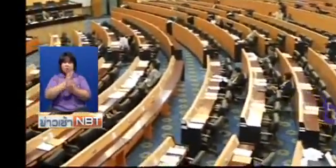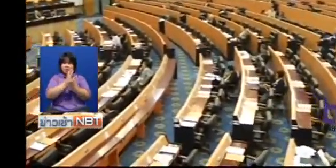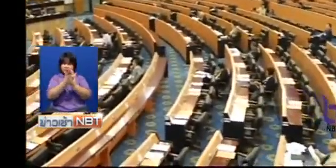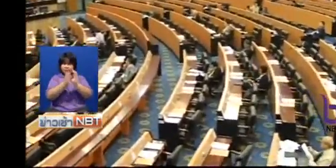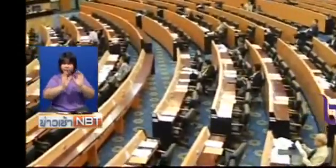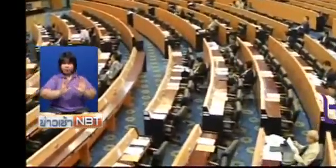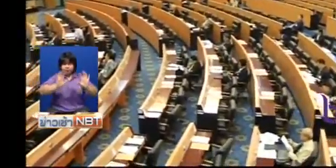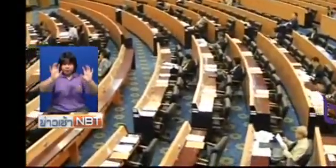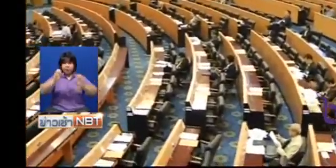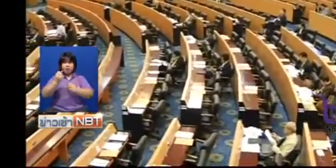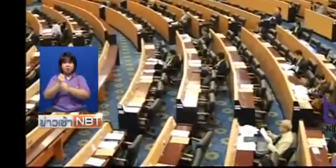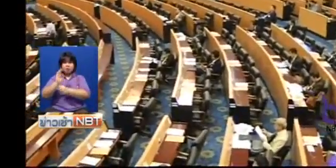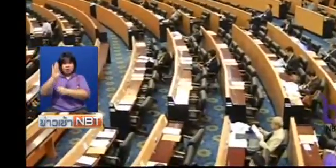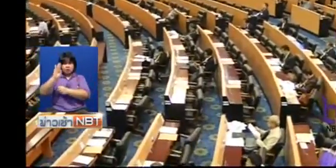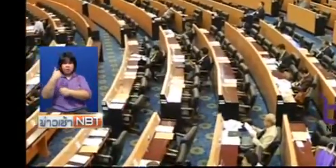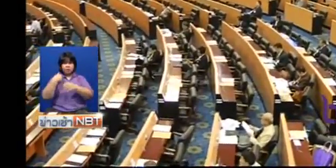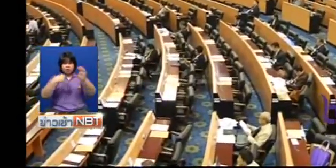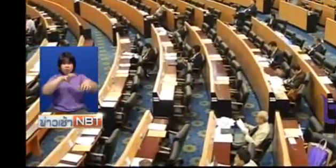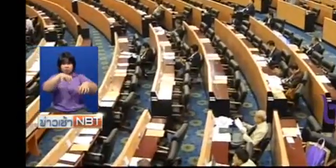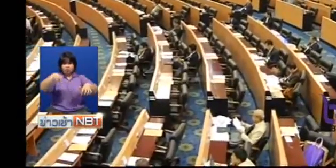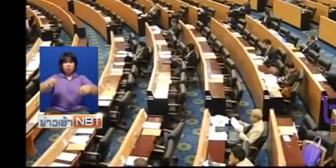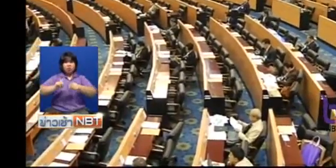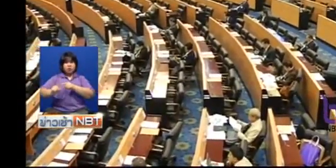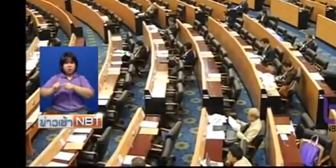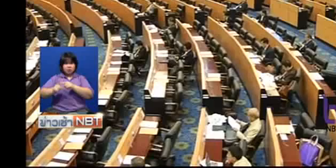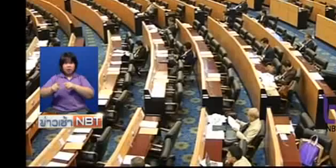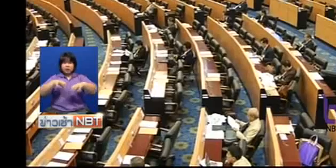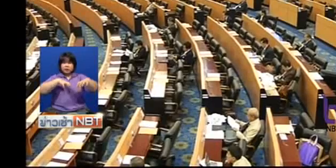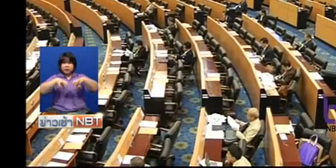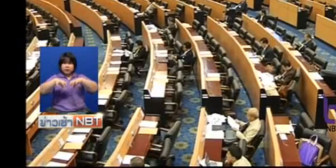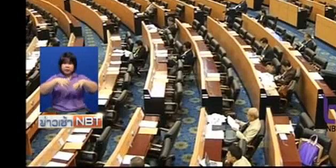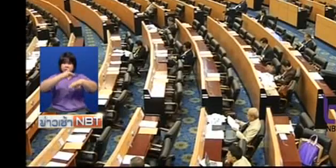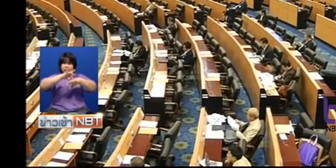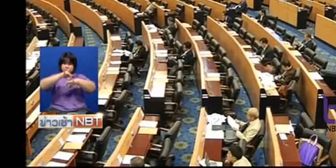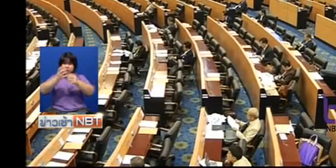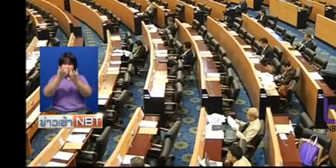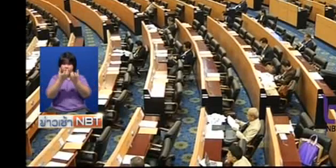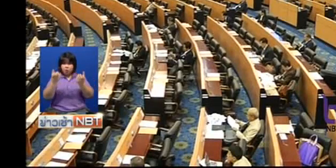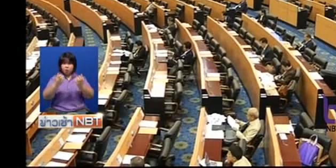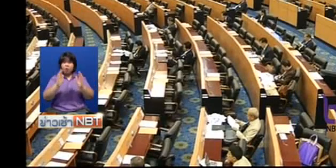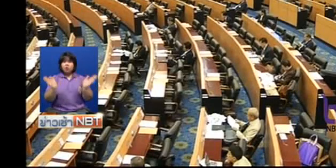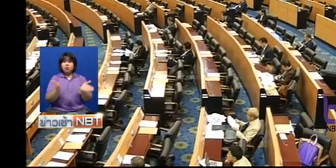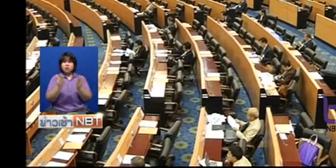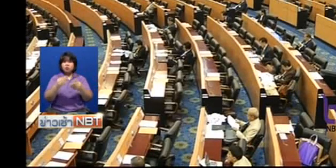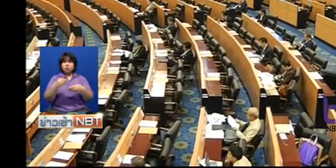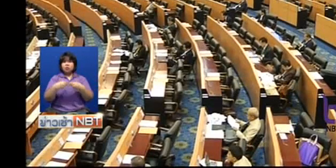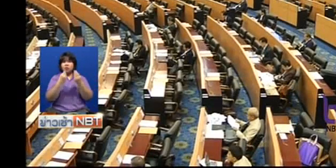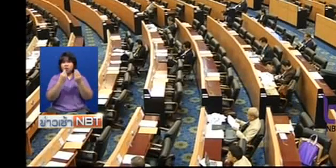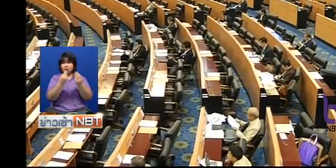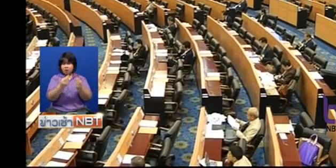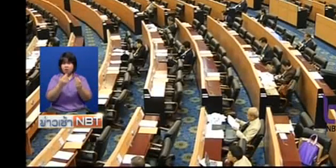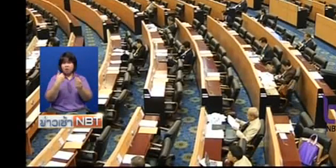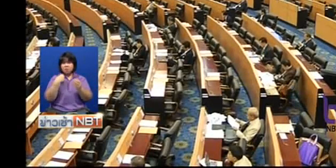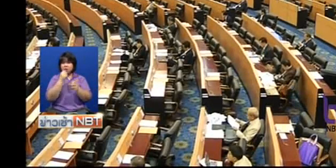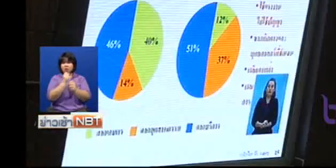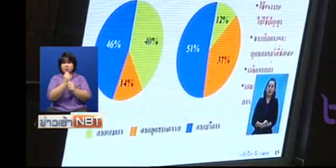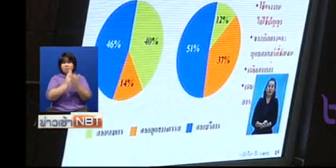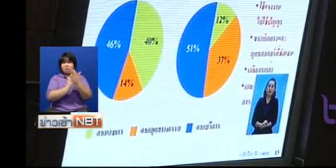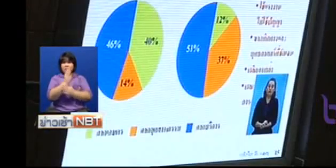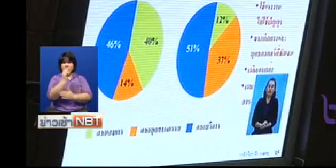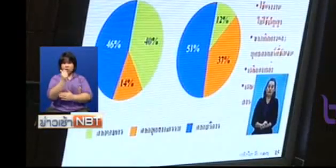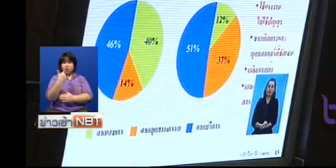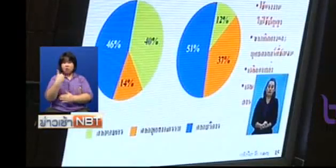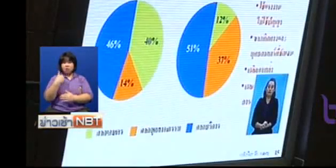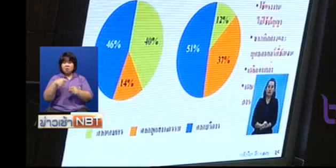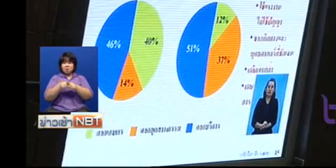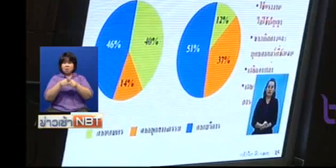ครัฐ เอกชนและภาคคคือข่ายเพื่อจัสันทรัพยากรไปสนับสนุภาคอกชนและเกษตรกรอย่างมีประสิทธภาพและย